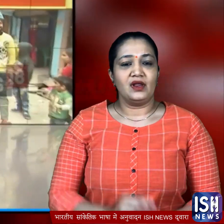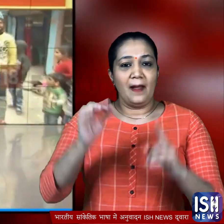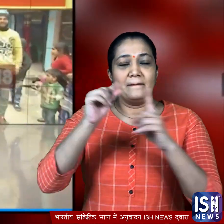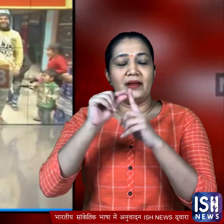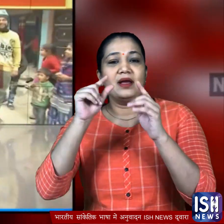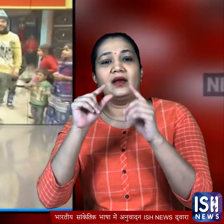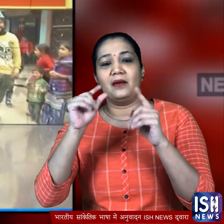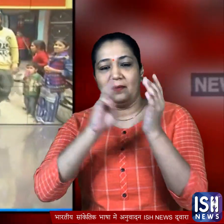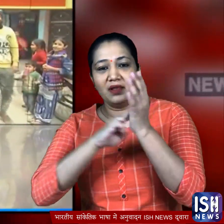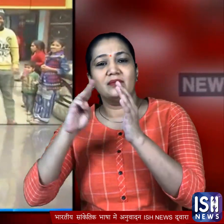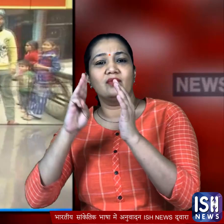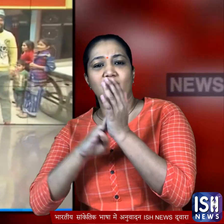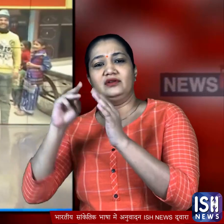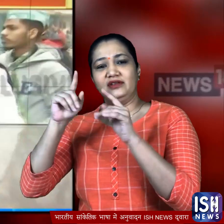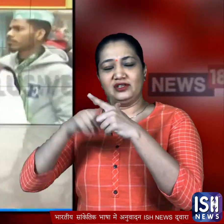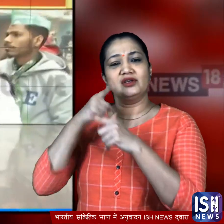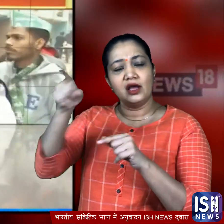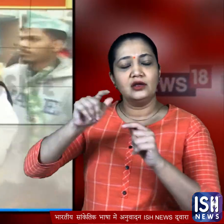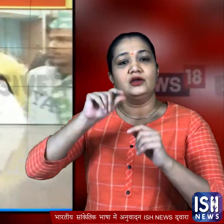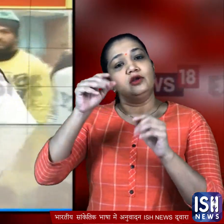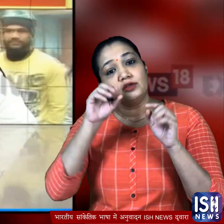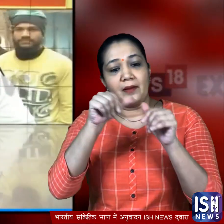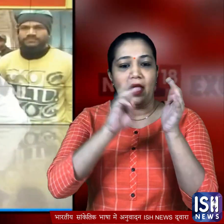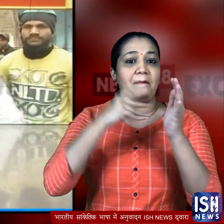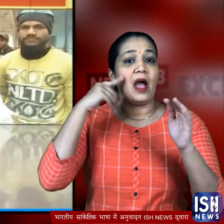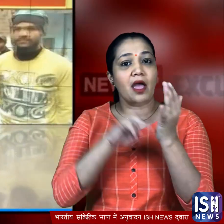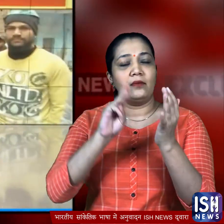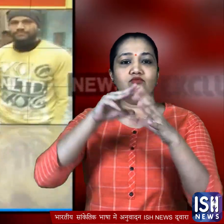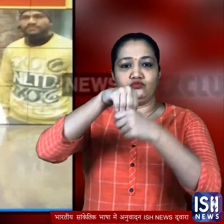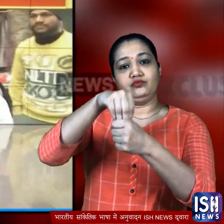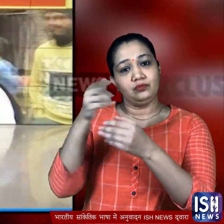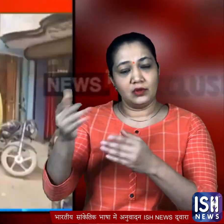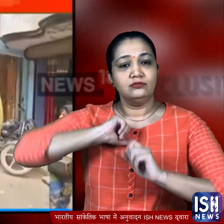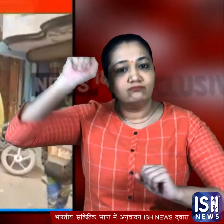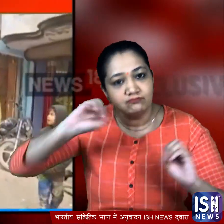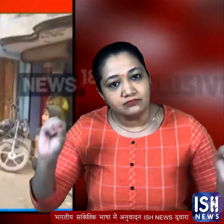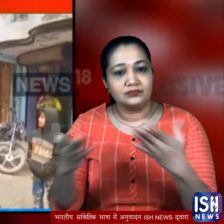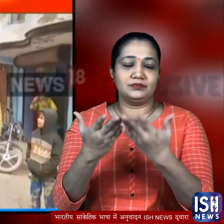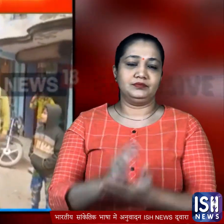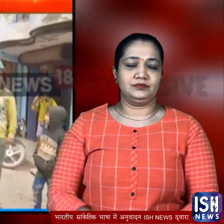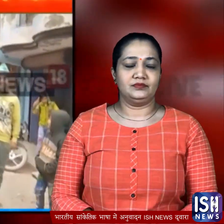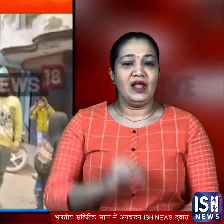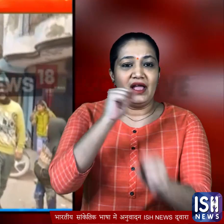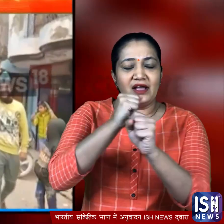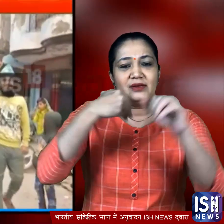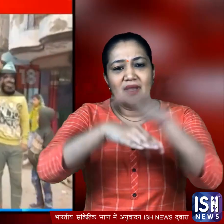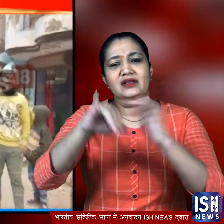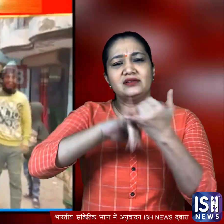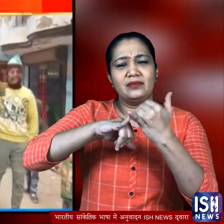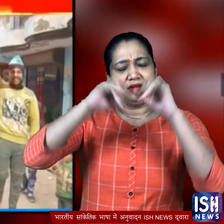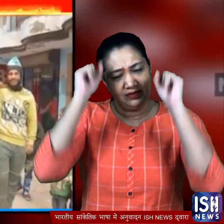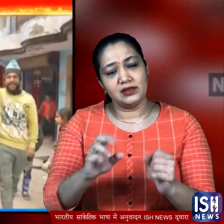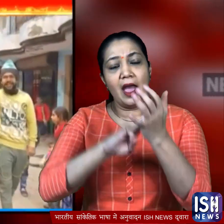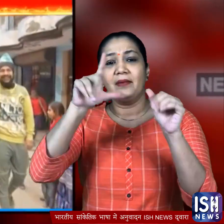से पंडित मदन मोहन झा ने ओवैसी की पार्टी का झंडा लेकर अपना चुनाव प्रचार भी शुरू कर दिया और गाजियाबाद जिले की